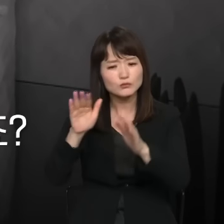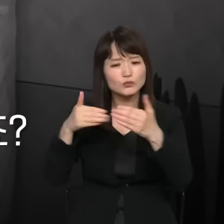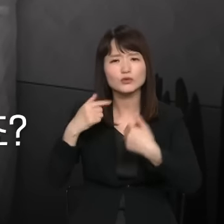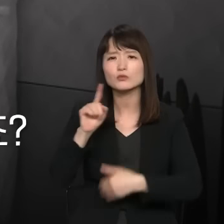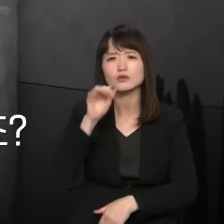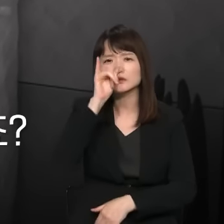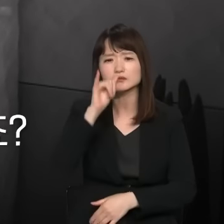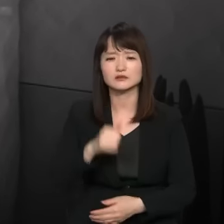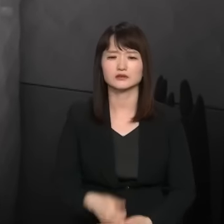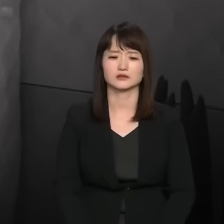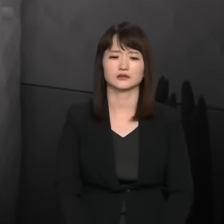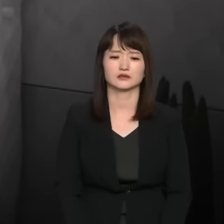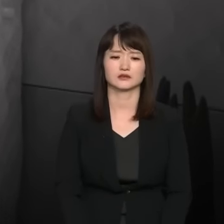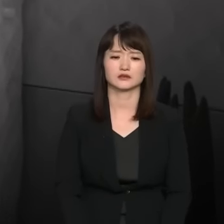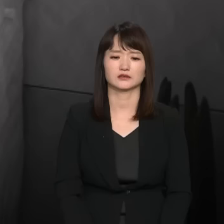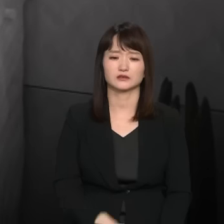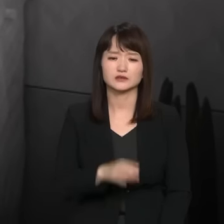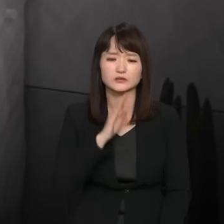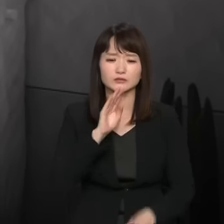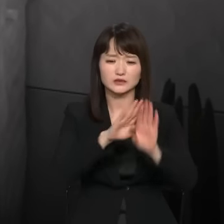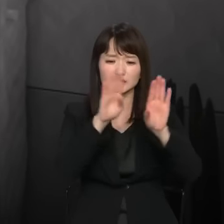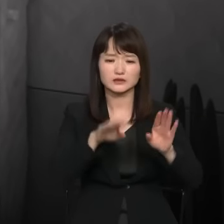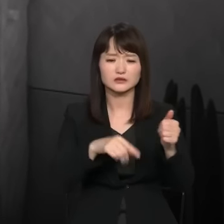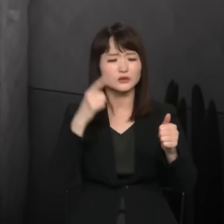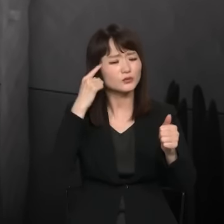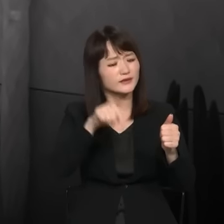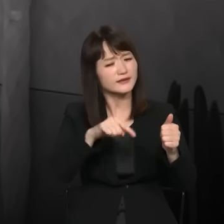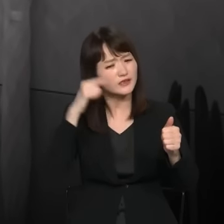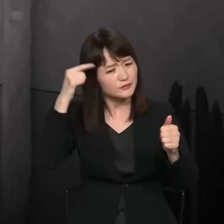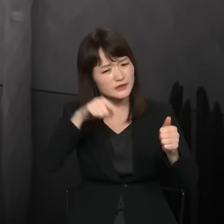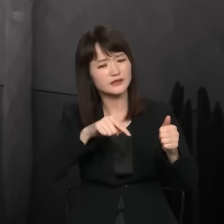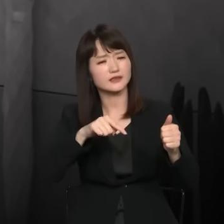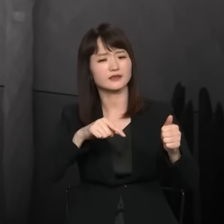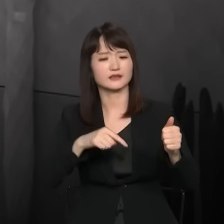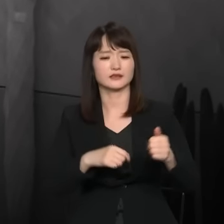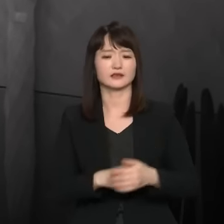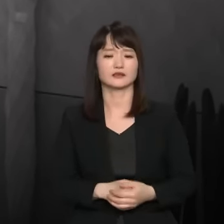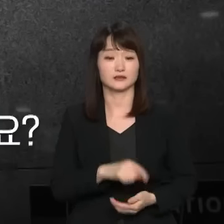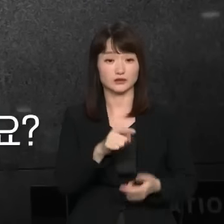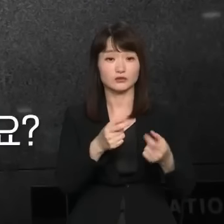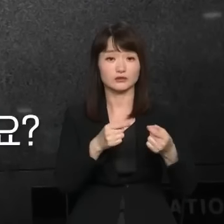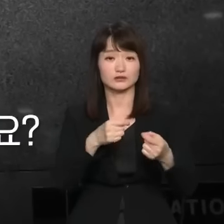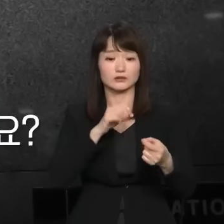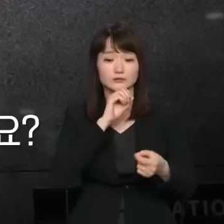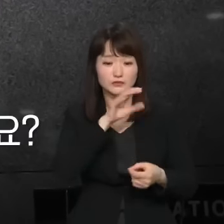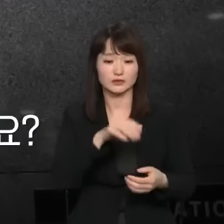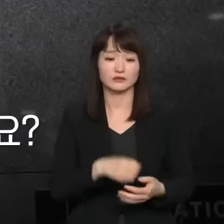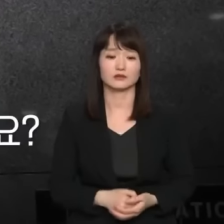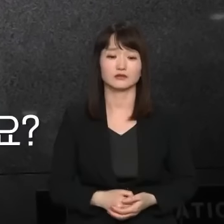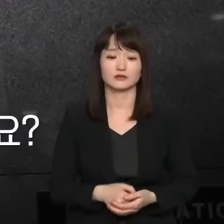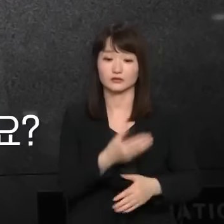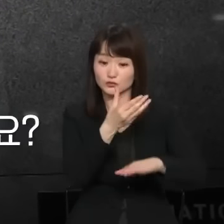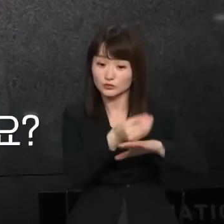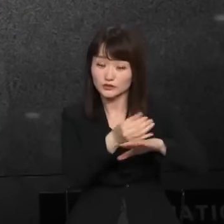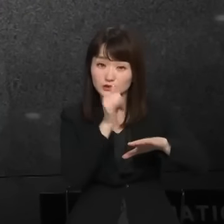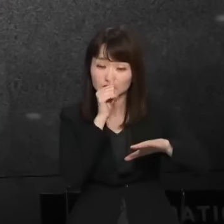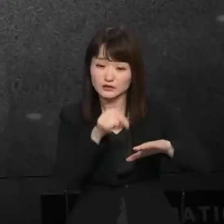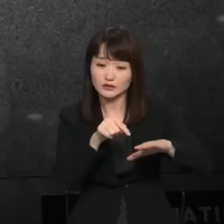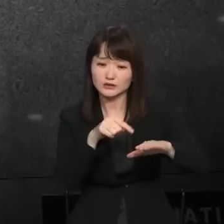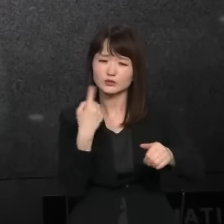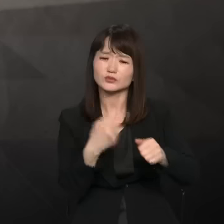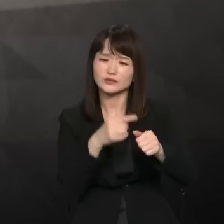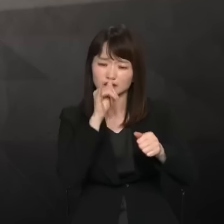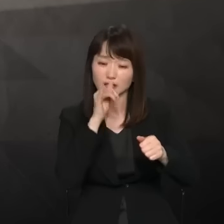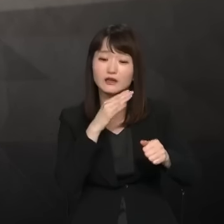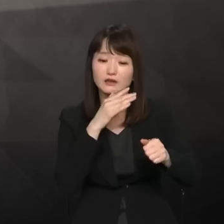있죠? 정말 반장 왜 그러는지 취재진에서 돌겠네. 목치 있잖아요. 거기는 뭐 이런 얘기 하시나요? 아,